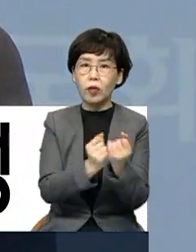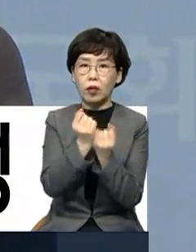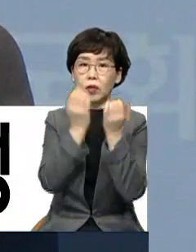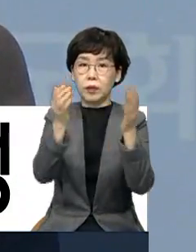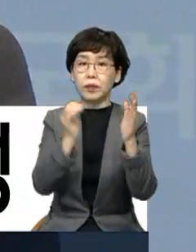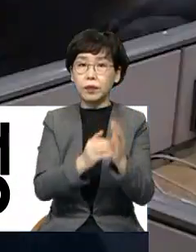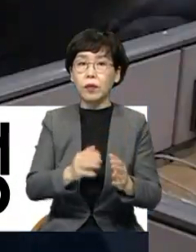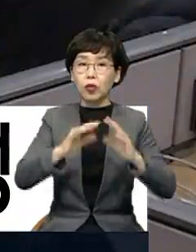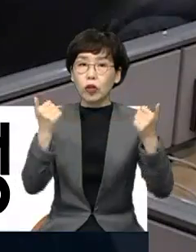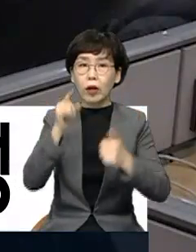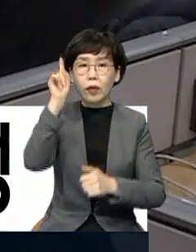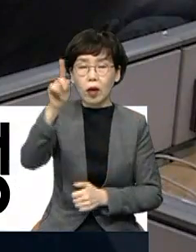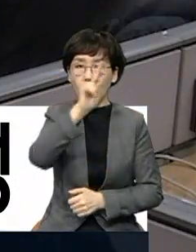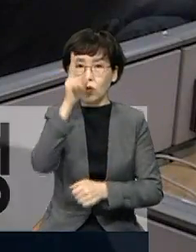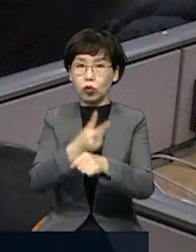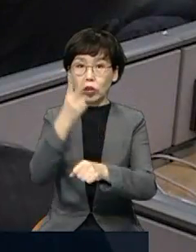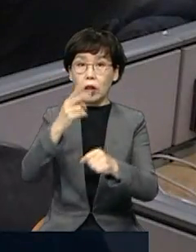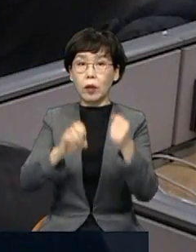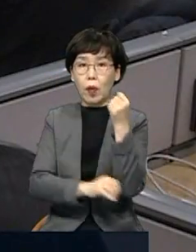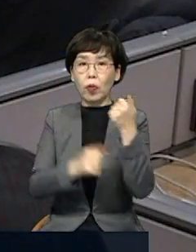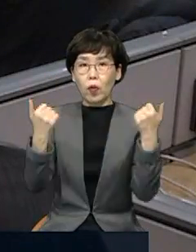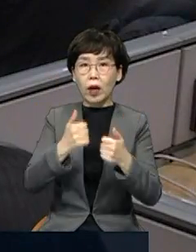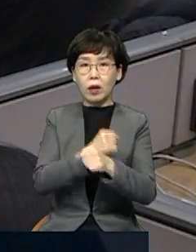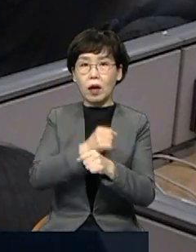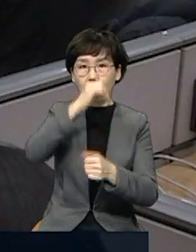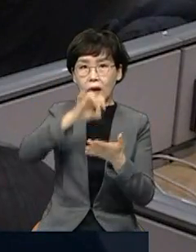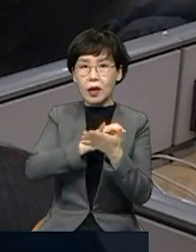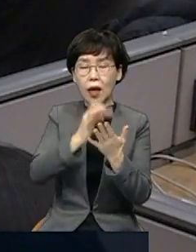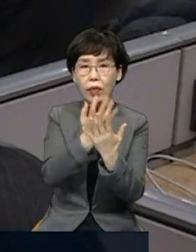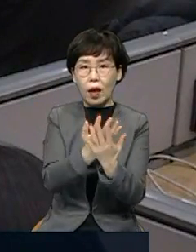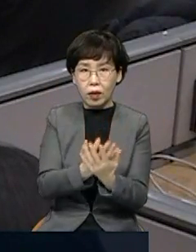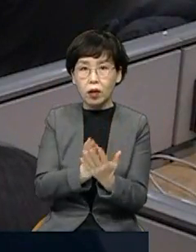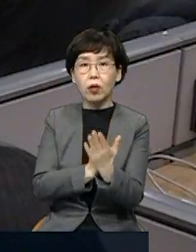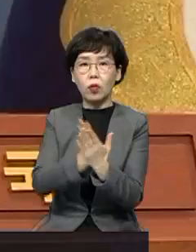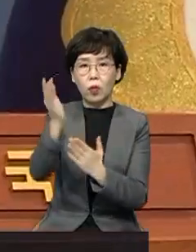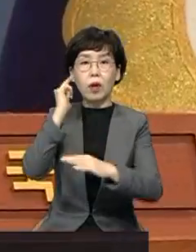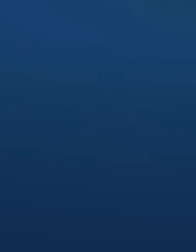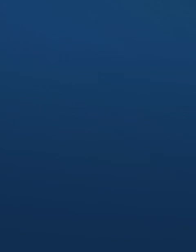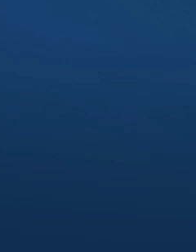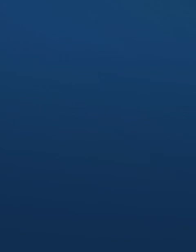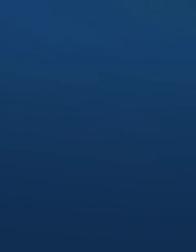설명했습니다. 국회는 내일 오후 2시 본회의를 열고 이 같은 예산안을 처리할 계획입니다.